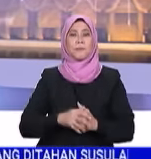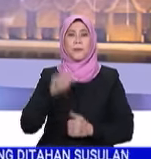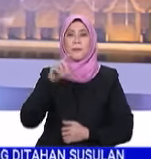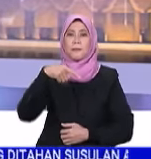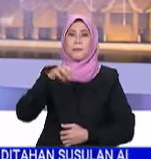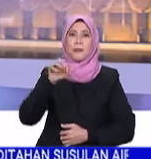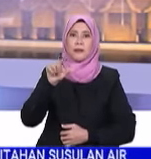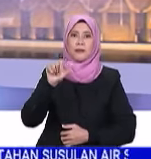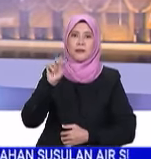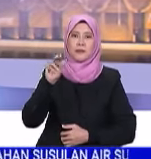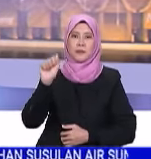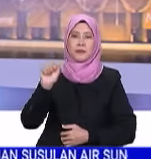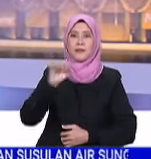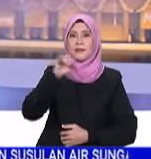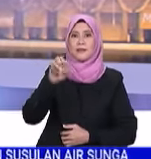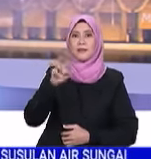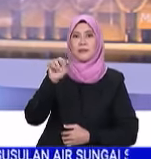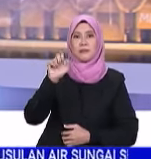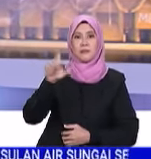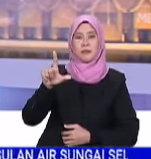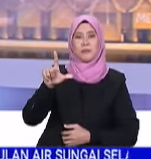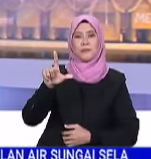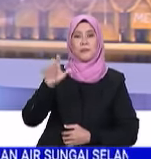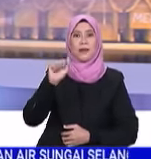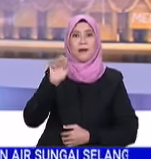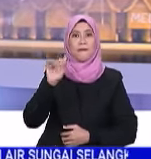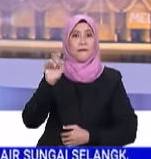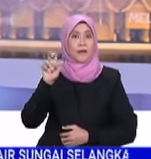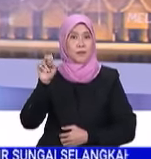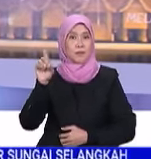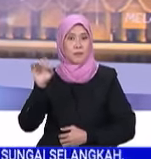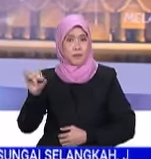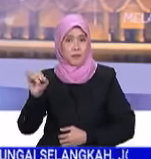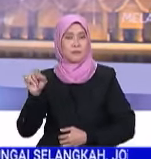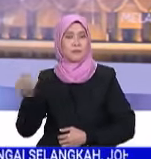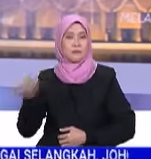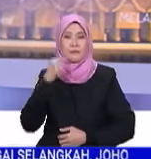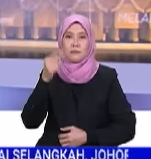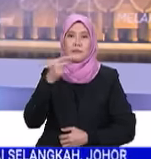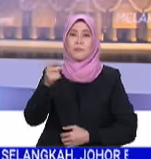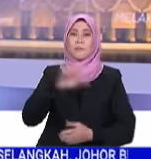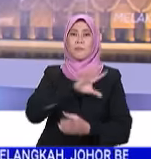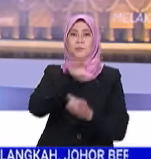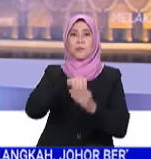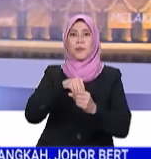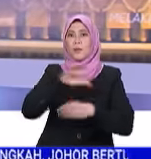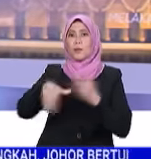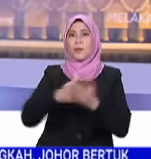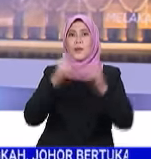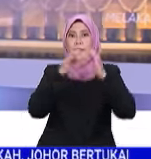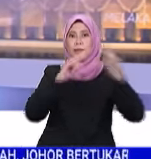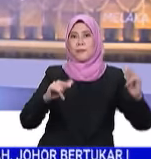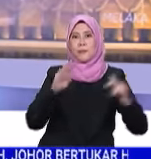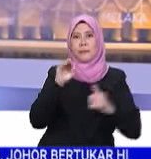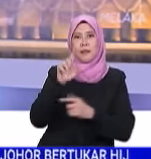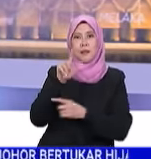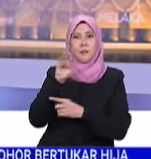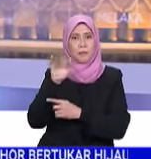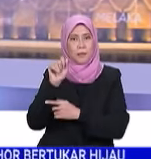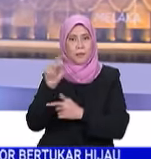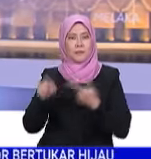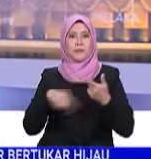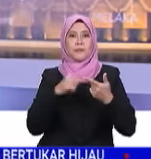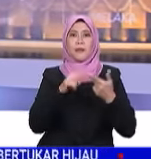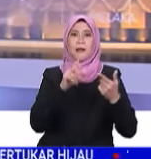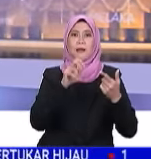tentera jeneral Tan Sri affendi buang pengiktirafan buat kali pertama itu melibatkan semua kem malbat iaitu kem marakah kem